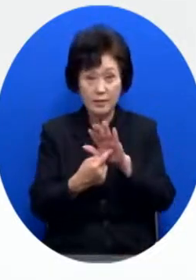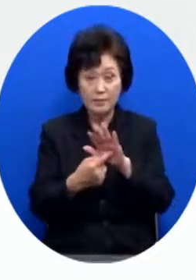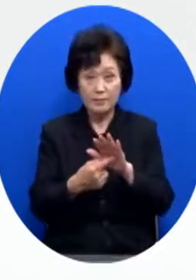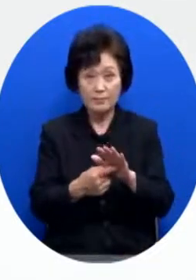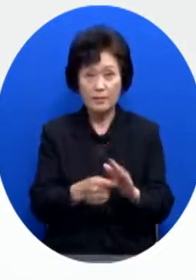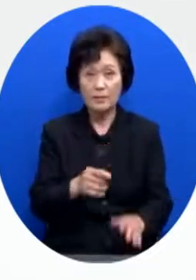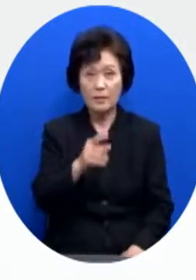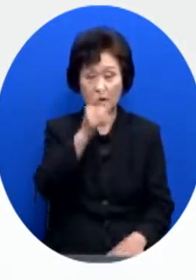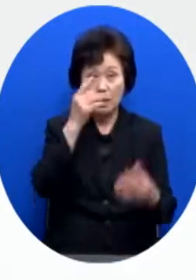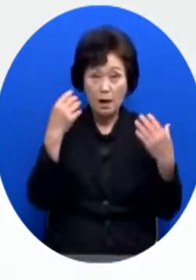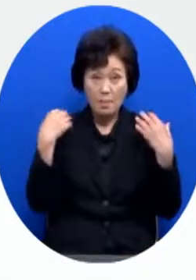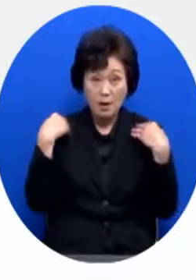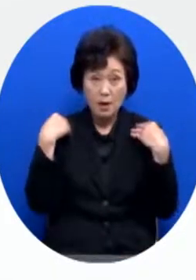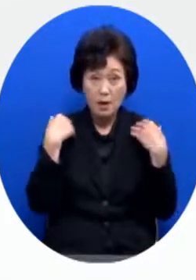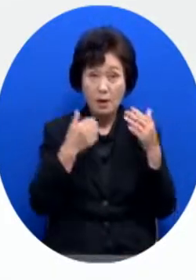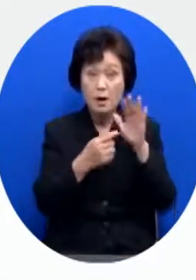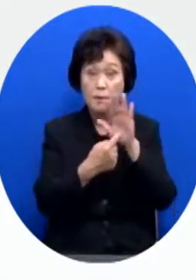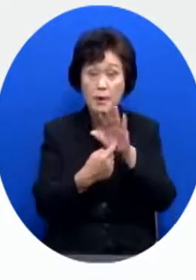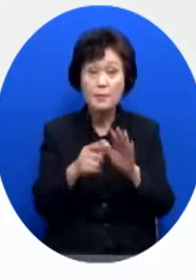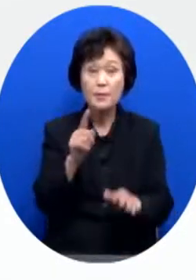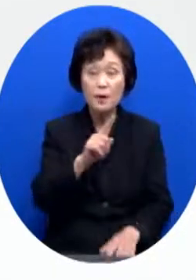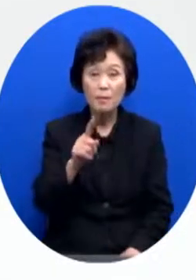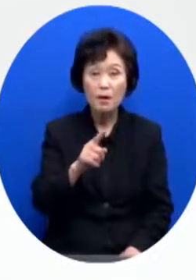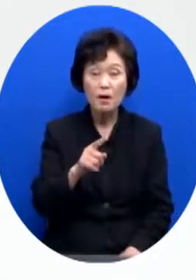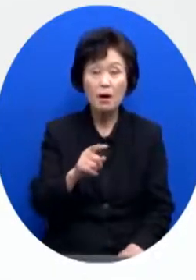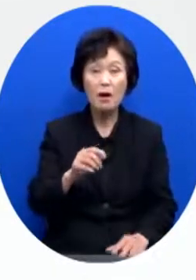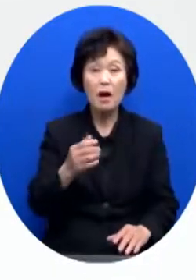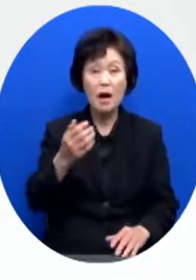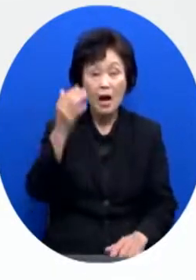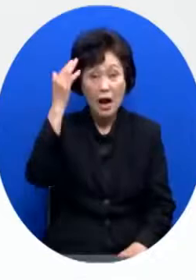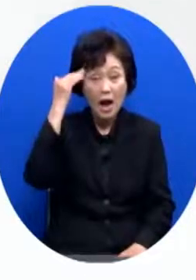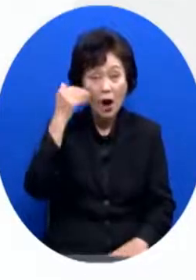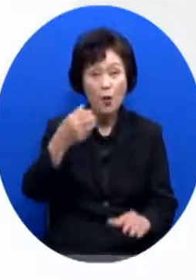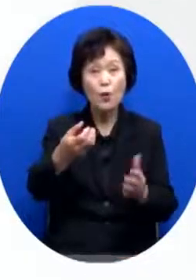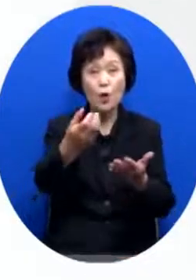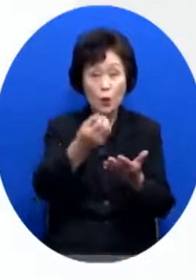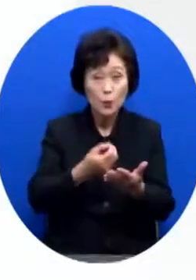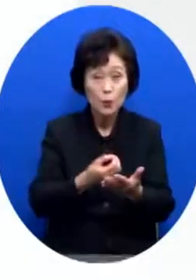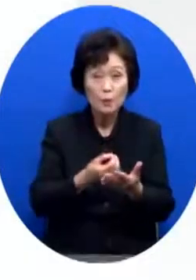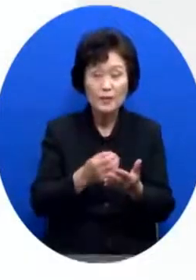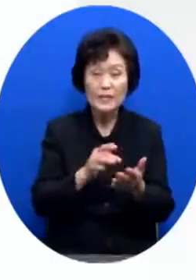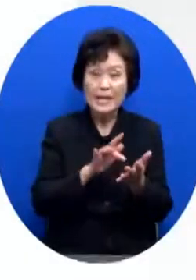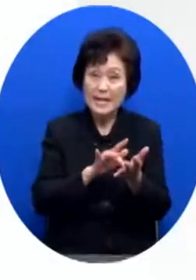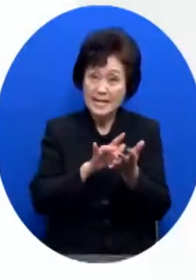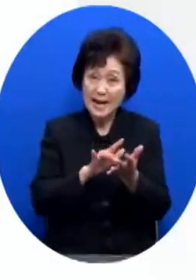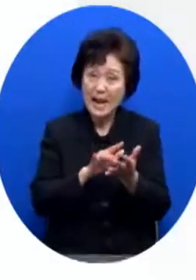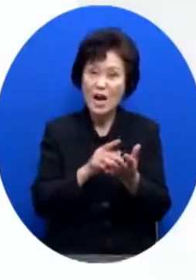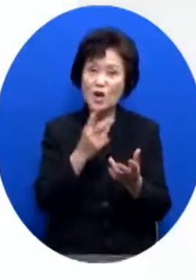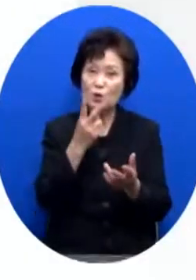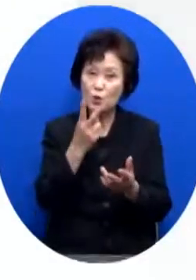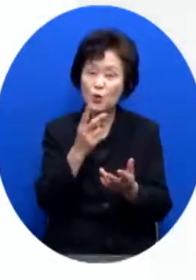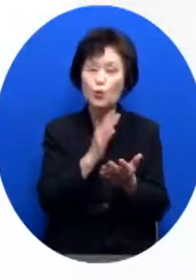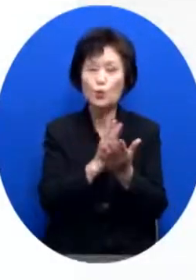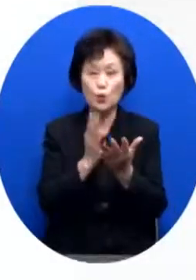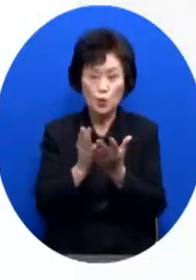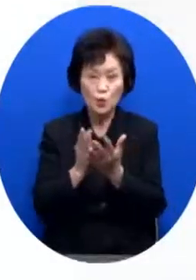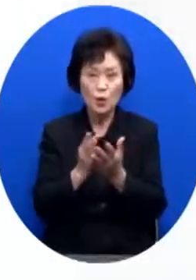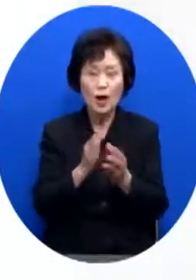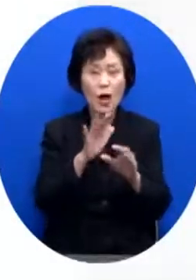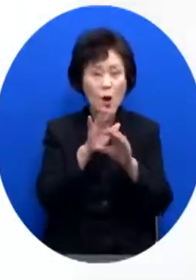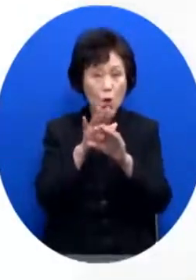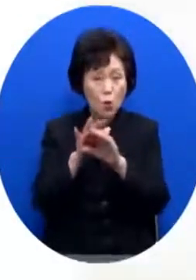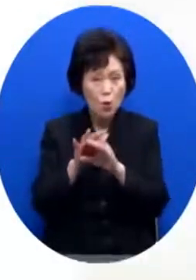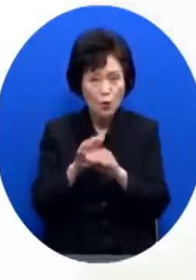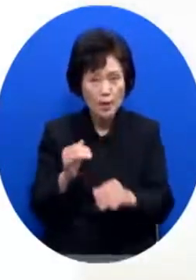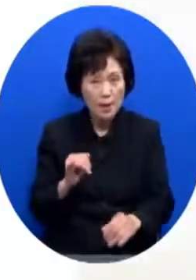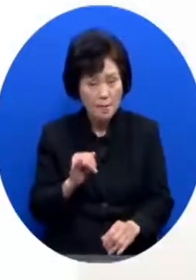질병관리청 국립보건연구원은 국내에 도입된 먹는 치료제 팍스로비드와 라게브리오를 대상으로 코로나 변이에 관한